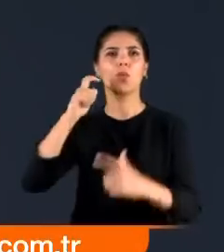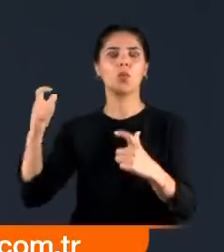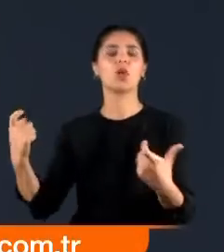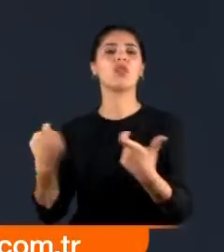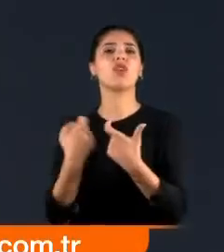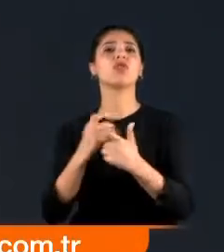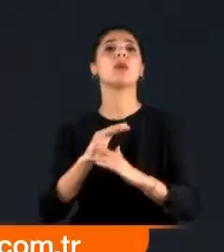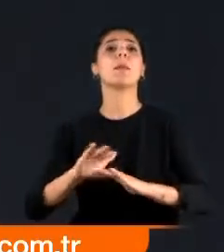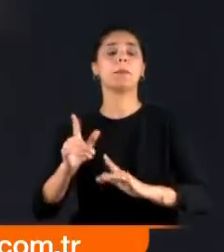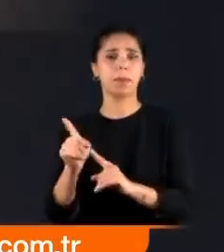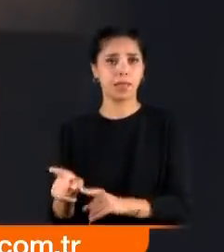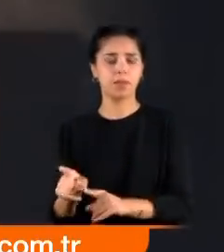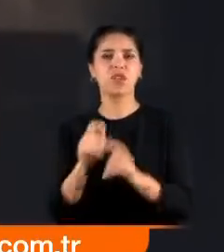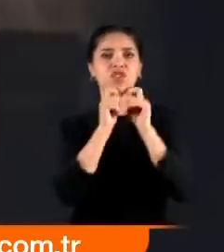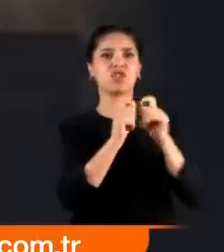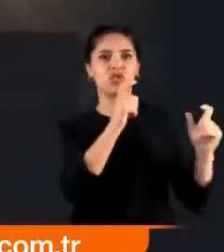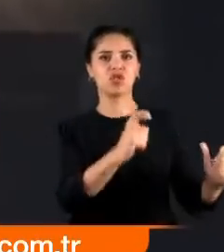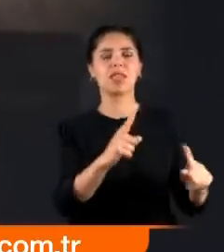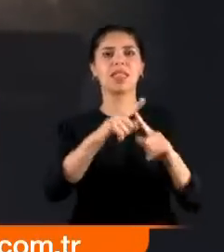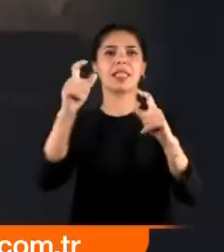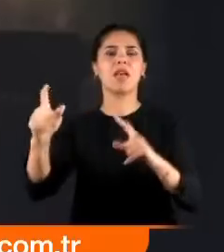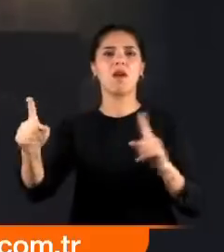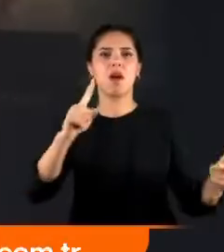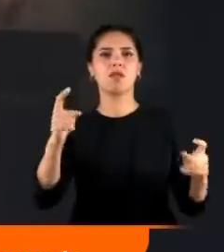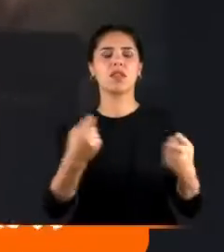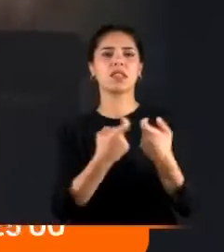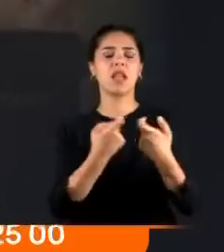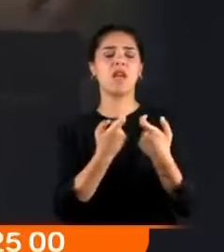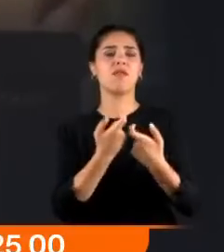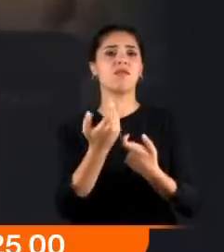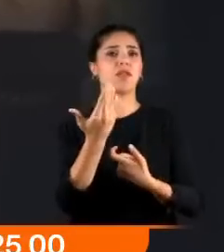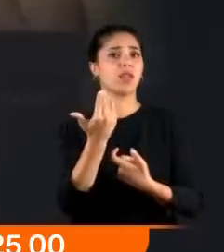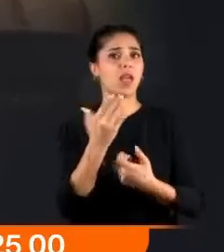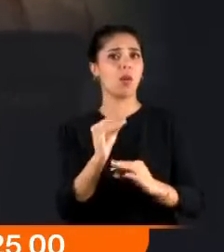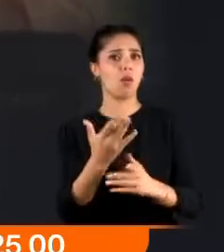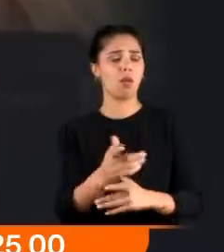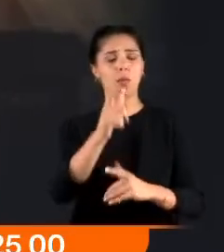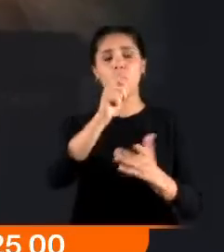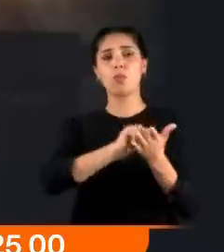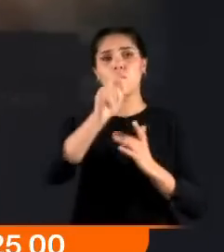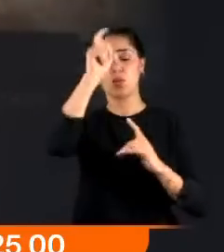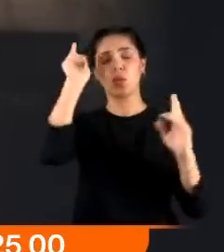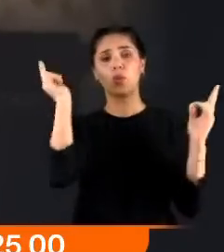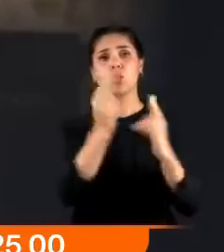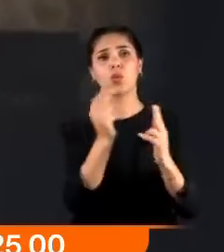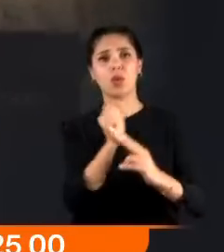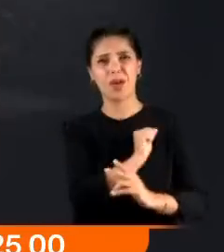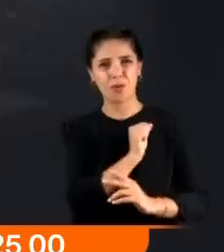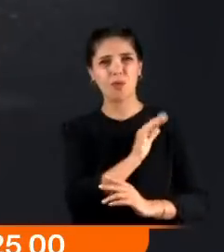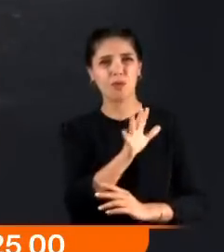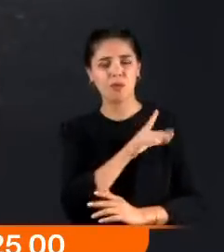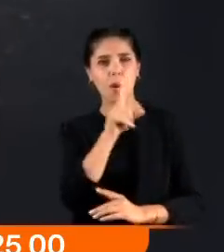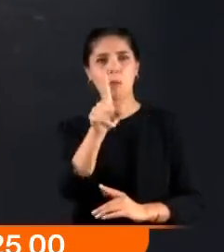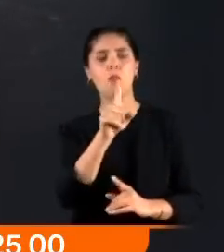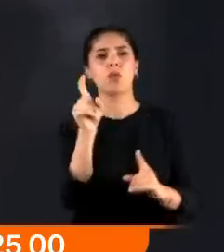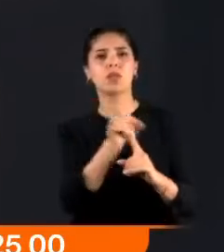Ukrayna'daki çatışma daha bitmemişken Çin ve Tayvan arasında savaş rüzgarlarının esmeye başlaması tüm dünyanın yüreğini ağzına getirmişti. İşte bu